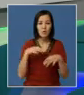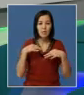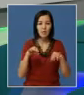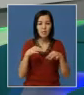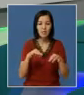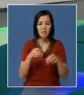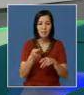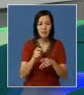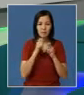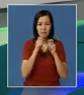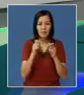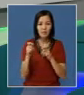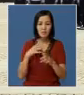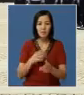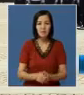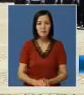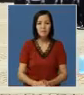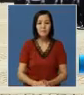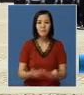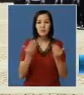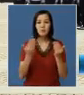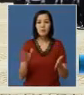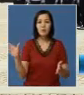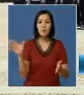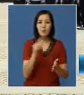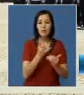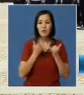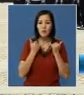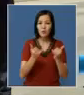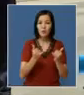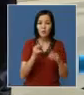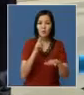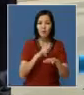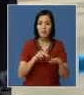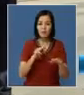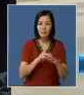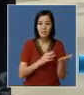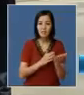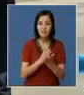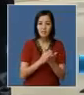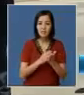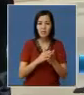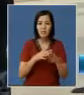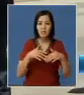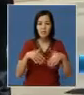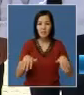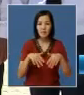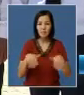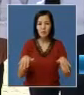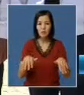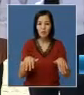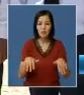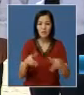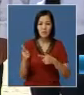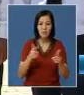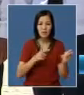кілтін табыстады. Бүгінгі бар құрмет қырағы қызмет қырандарына. Алаңда сап түзеп, өз міндетіне сақадай сай тұрған